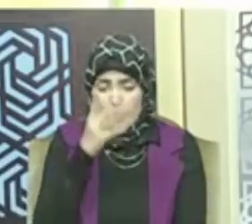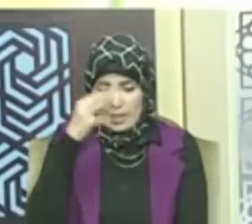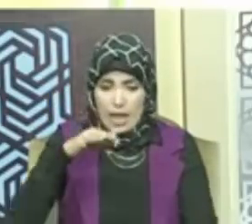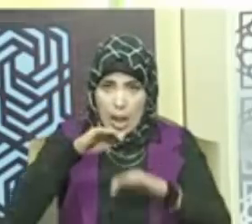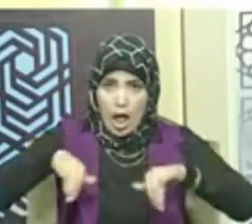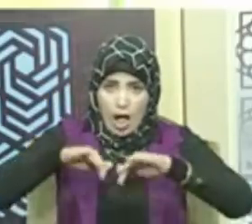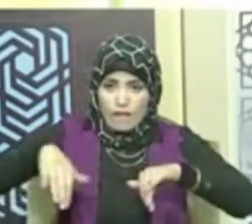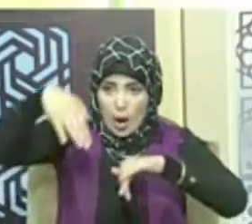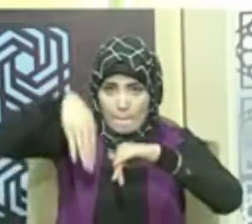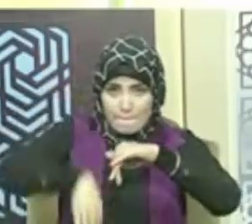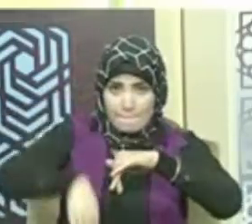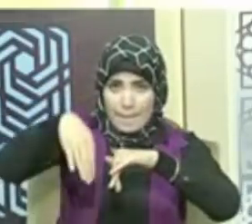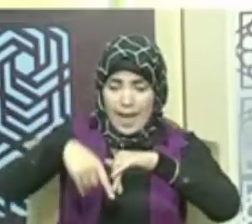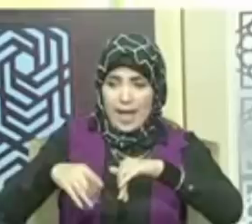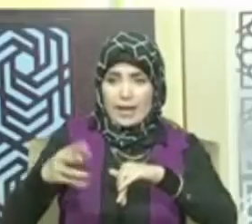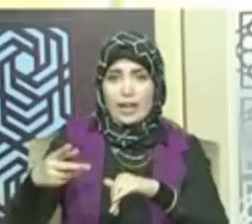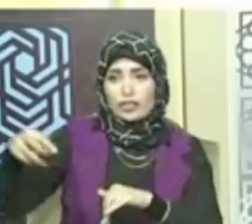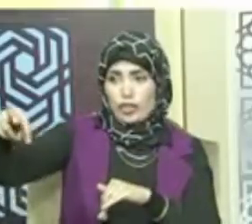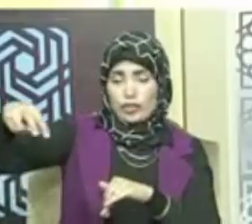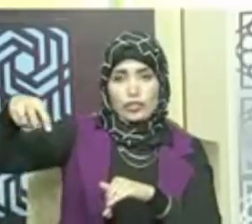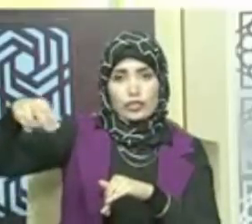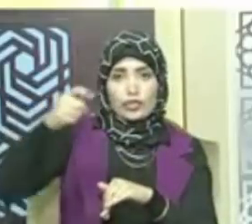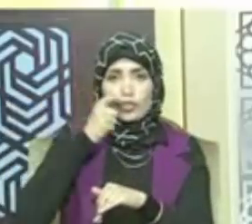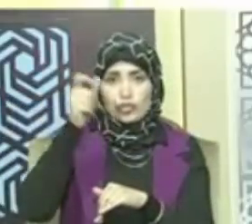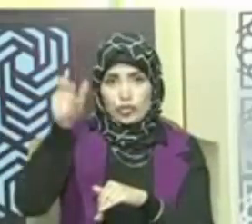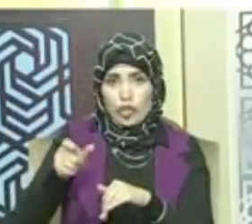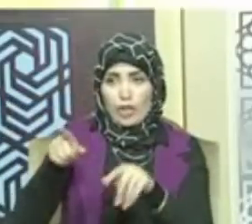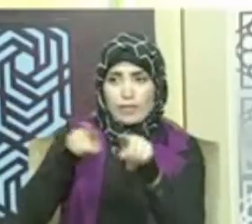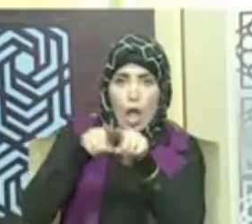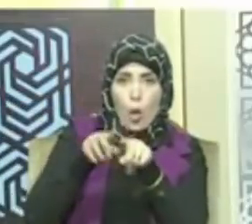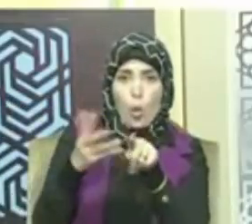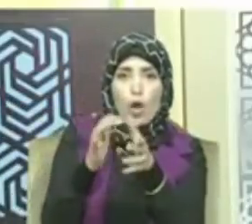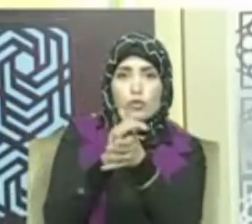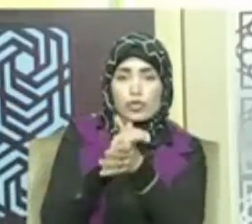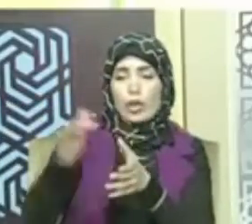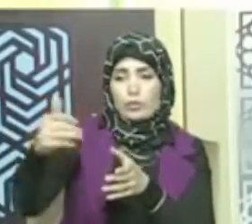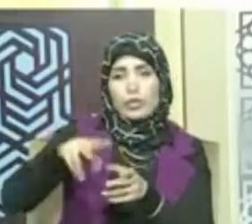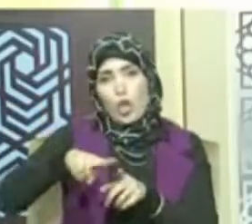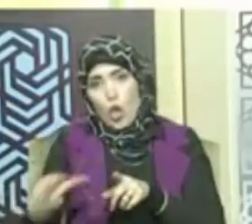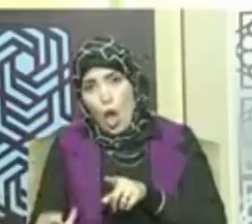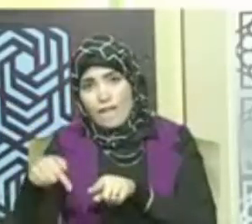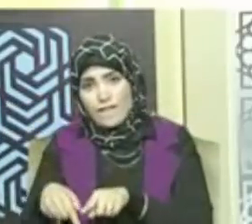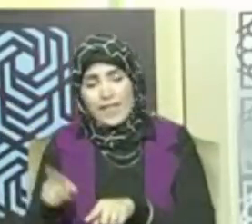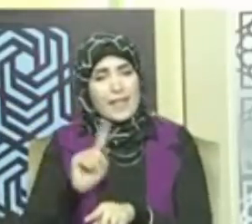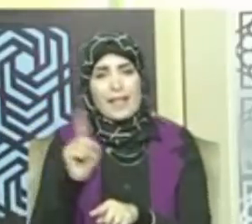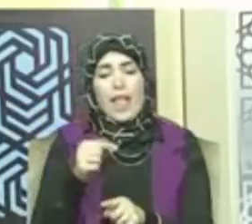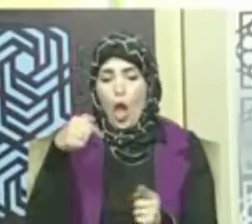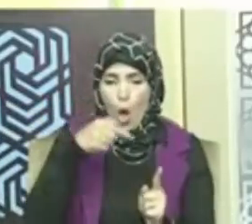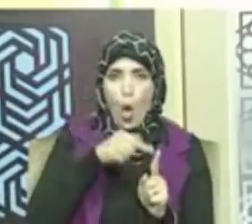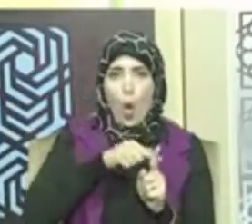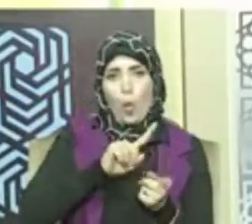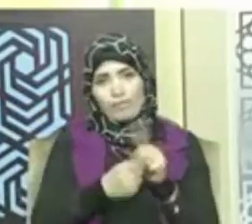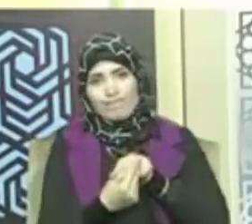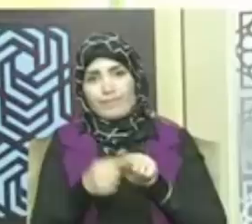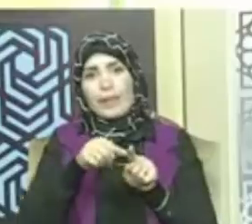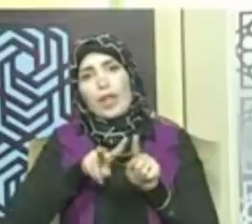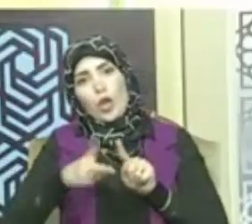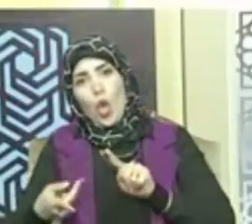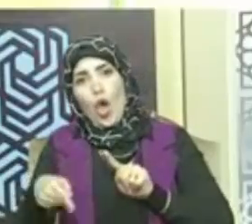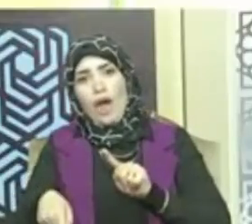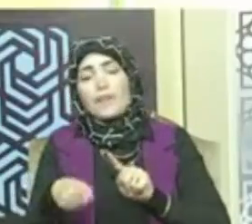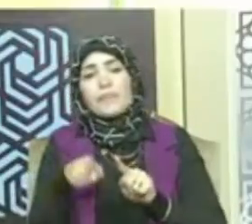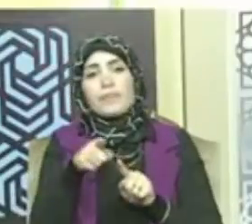بئرا وقع فيها، ولا يحيق المكر السيء إلا